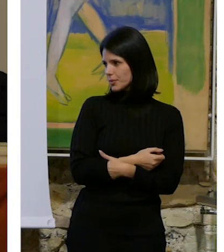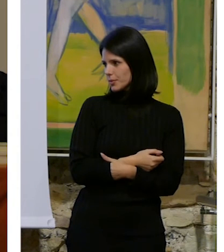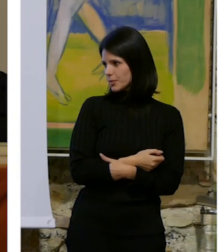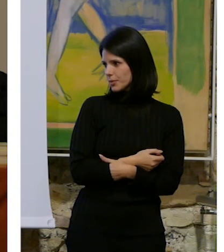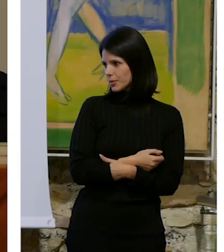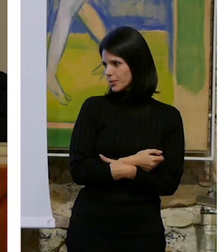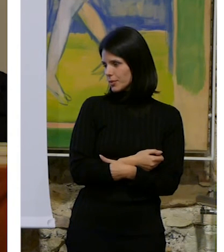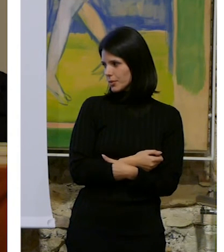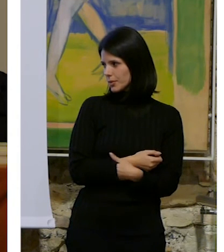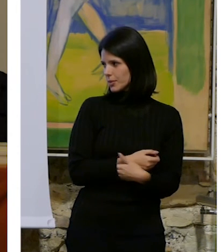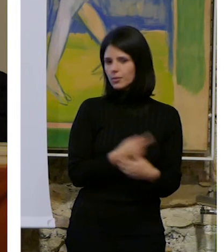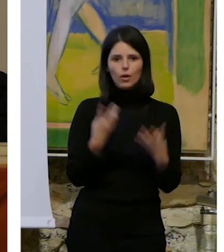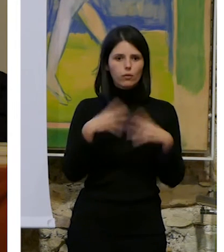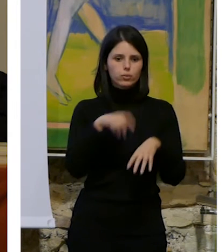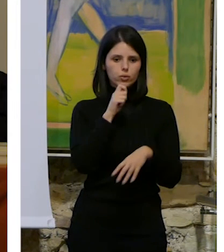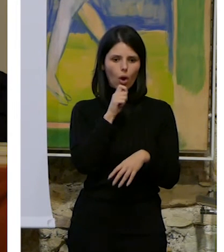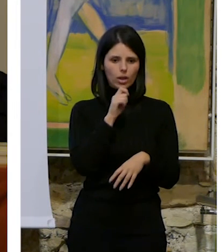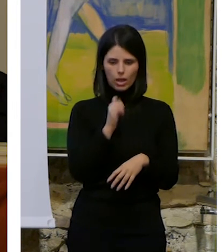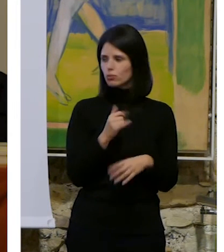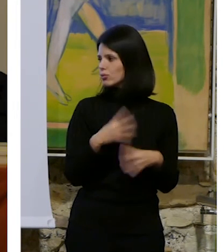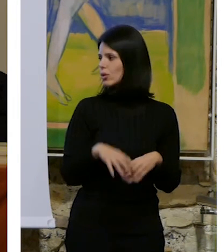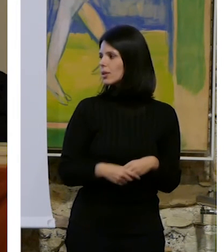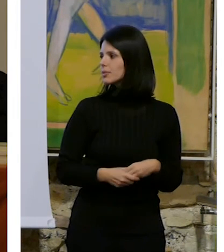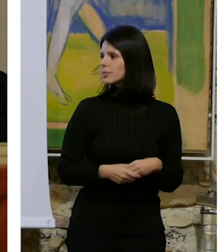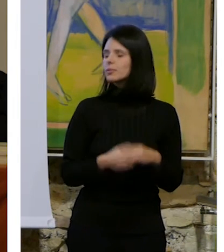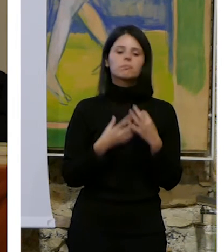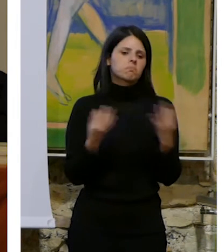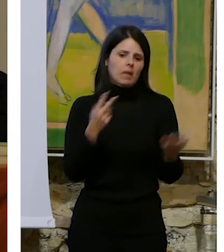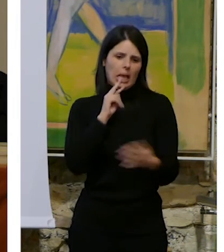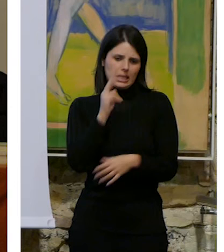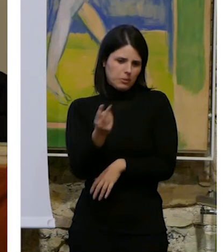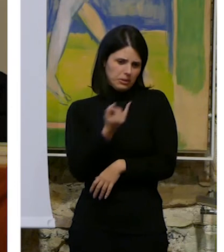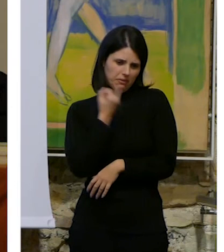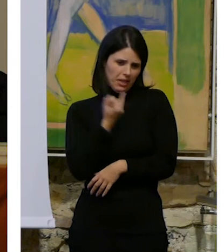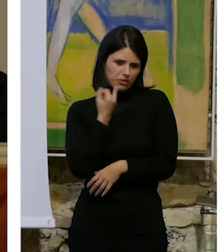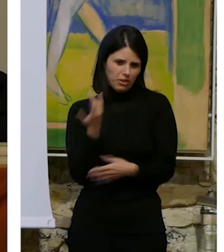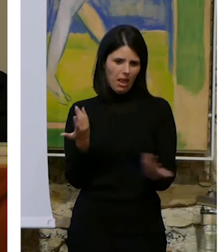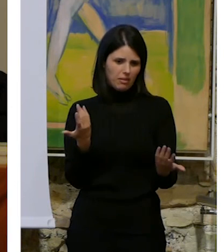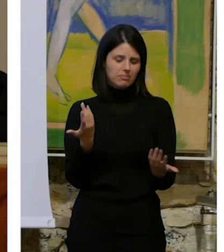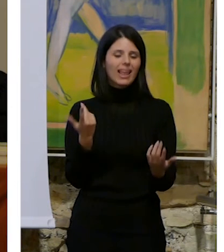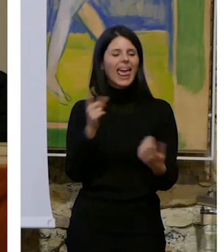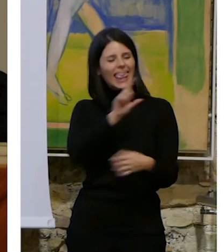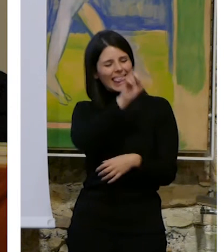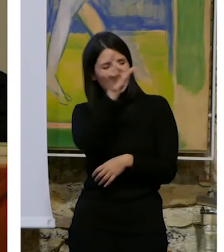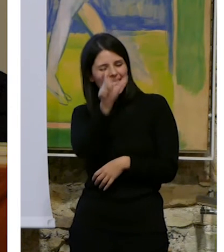Pronti? Non funziona. Funziona o non funziona? La risposta è facile. L'Italia ha una